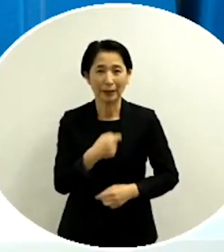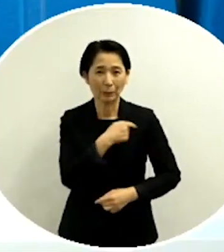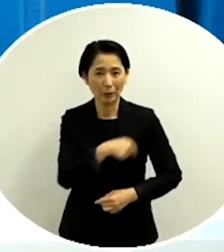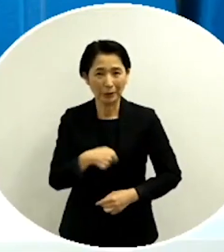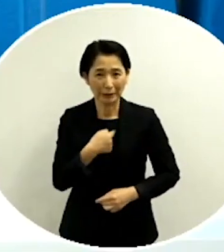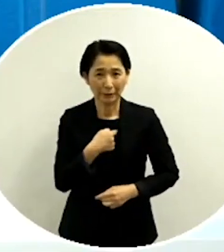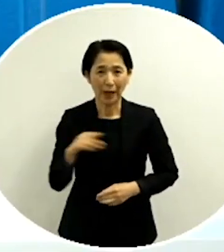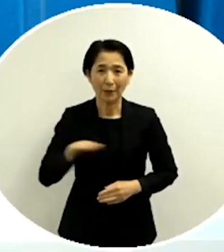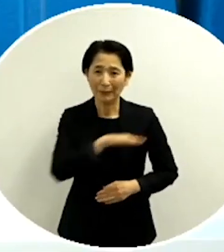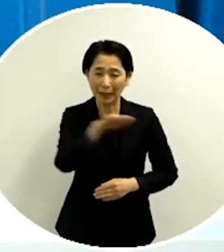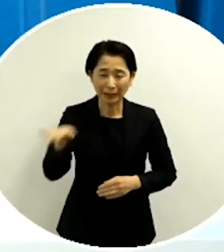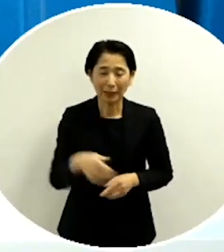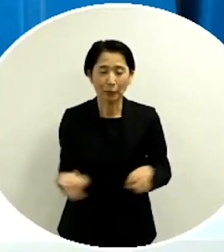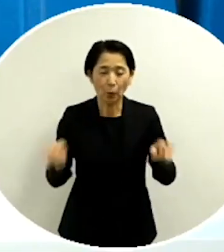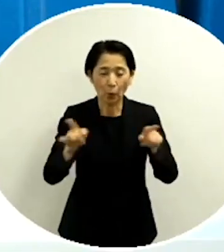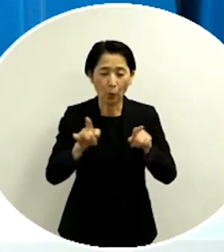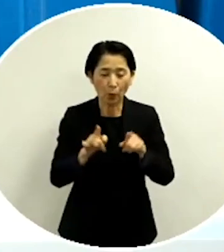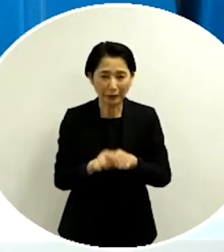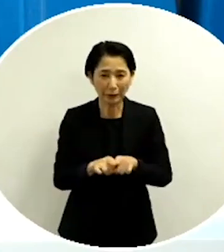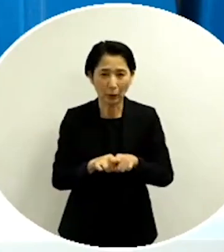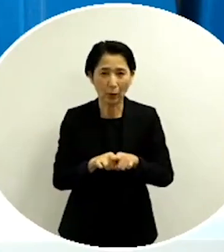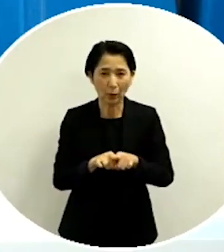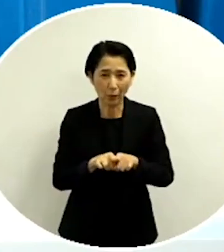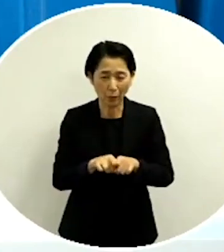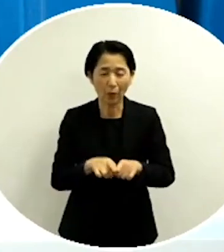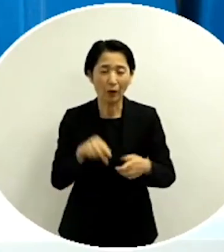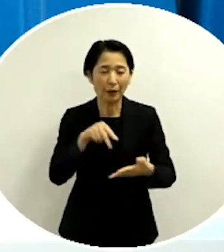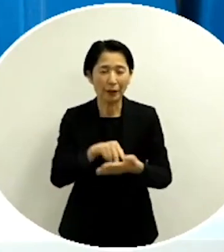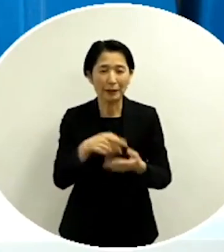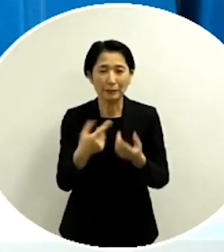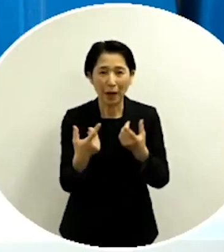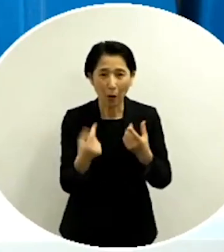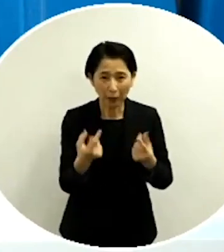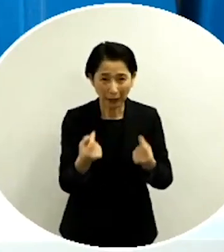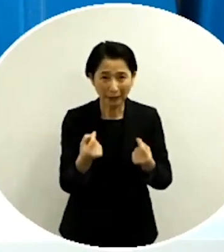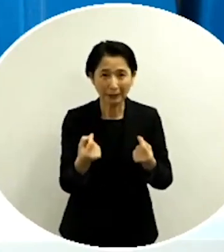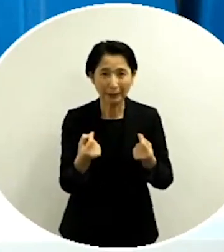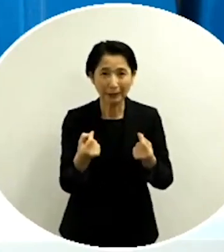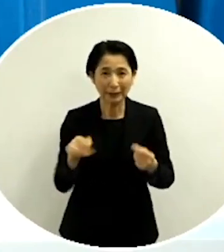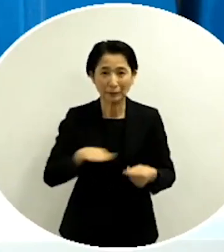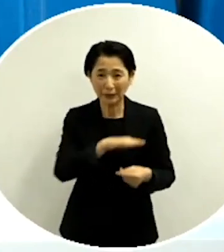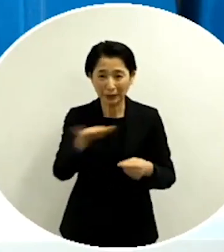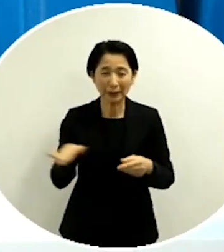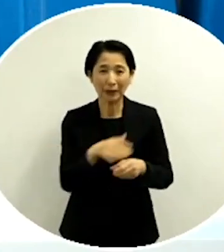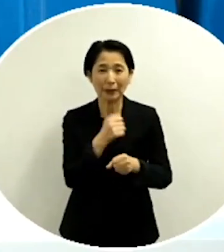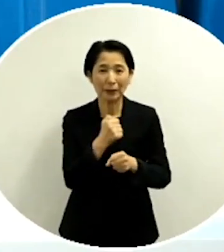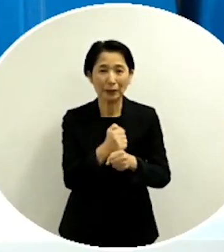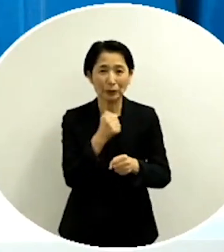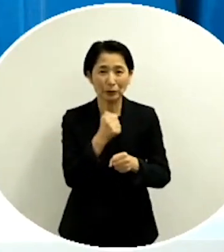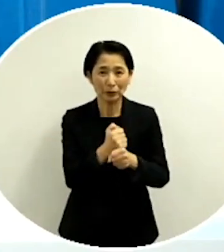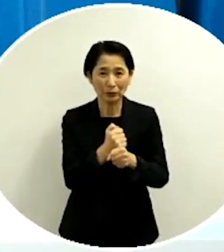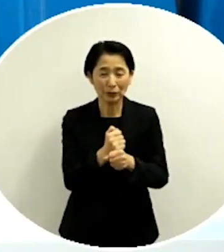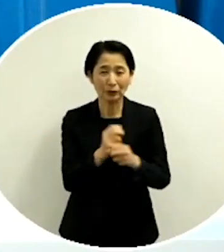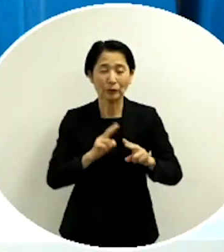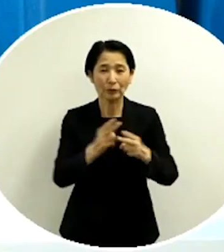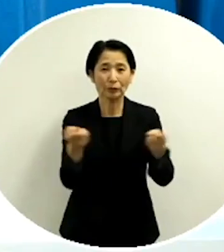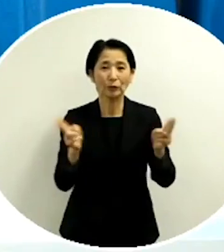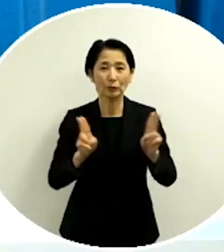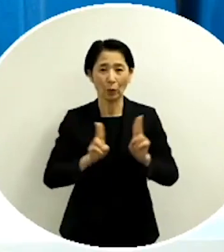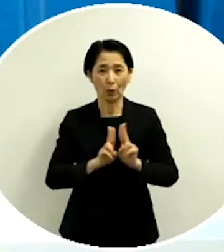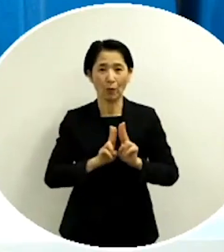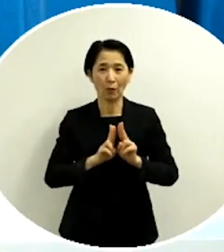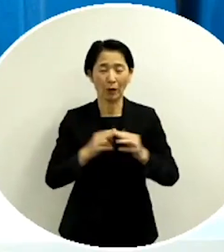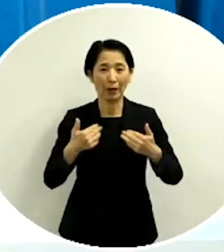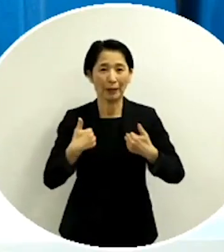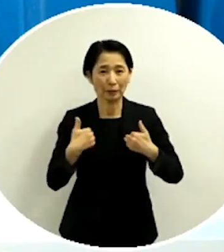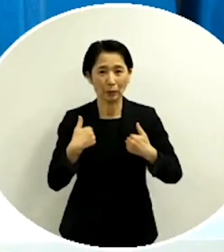皆さんと同じ立場であるということをやっぱり音にしてみんなで作り上げる政党それを新しい心理系